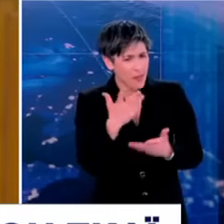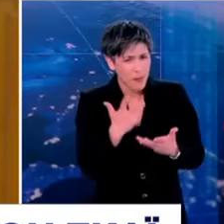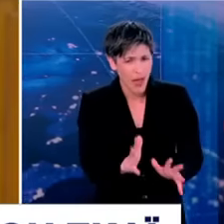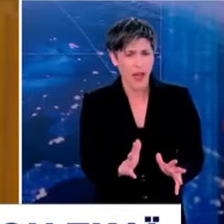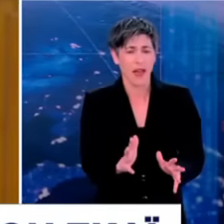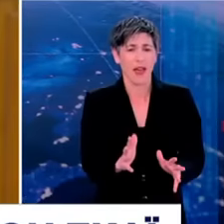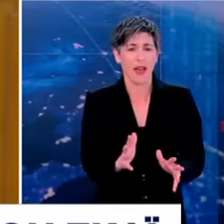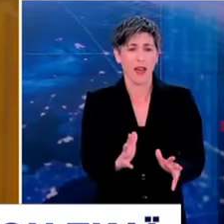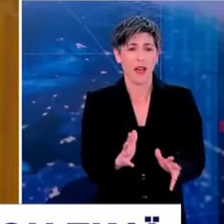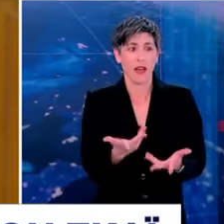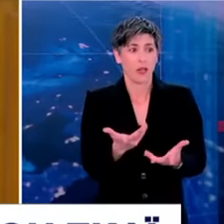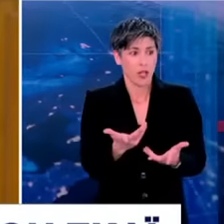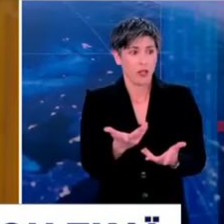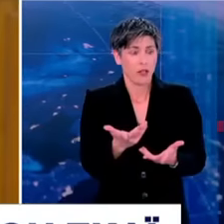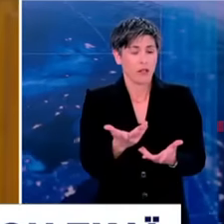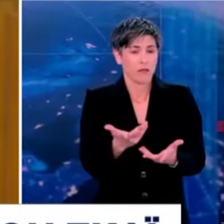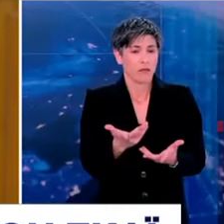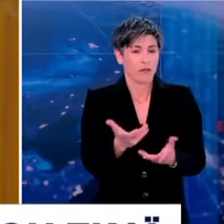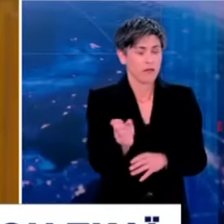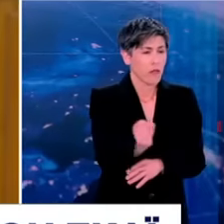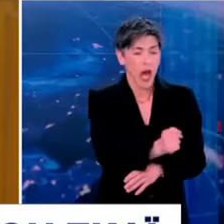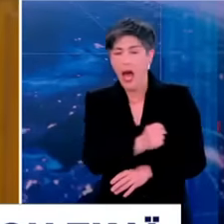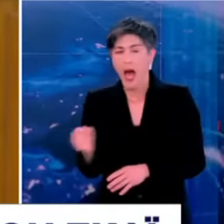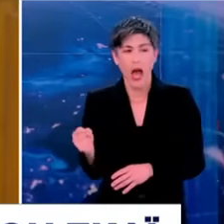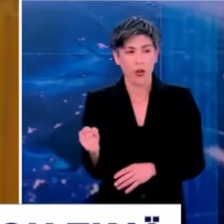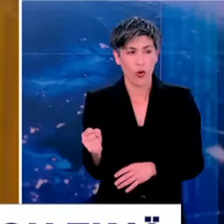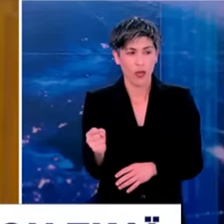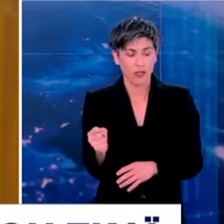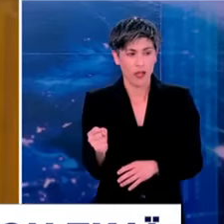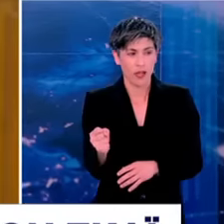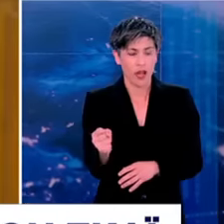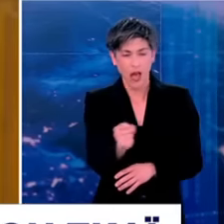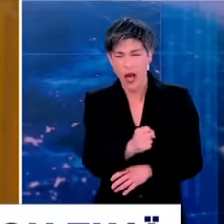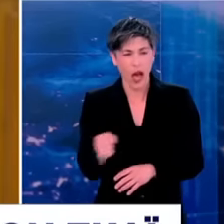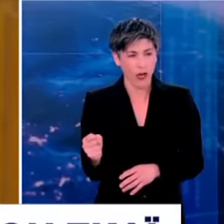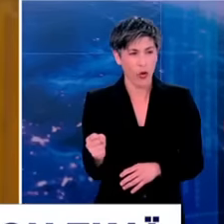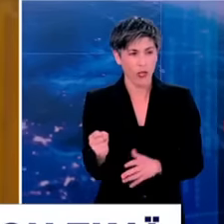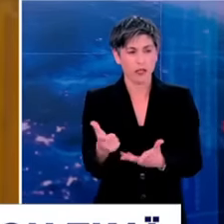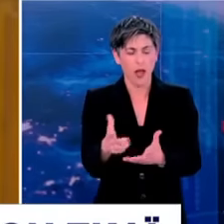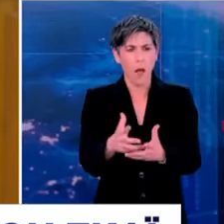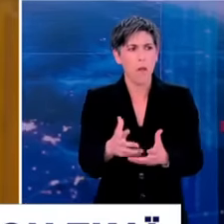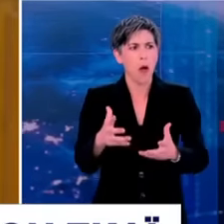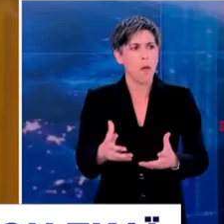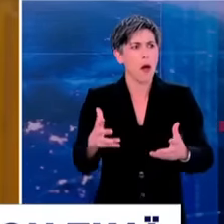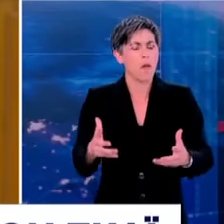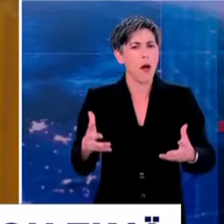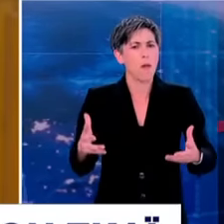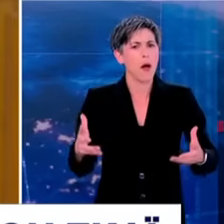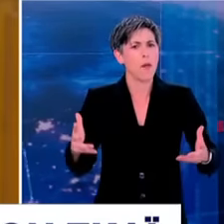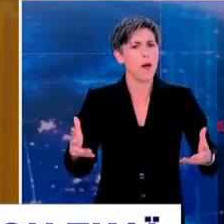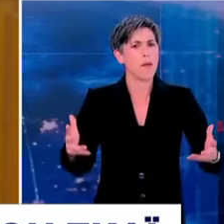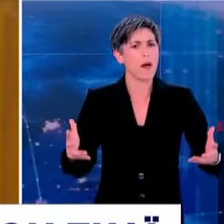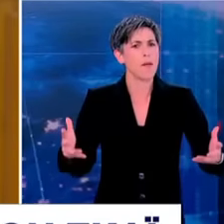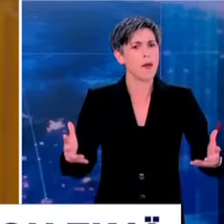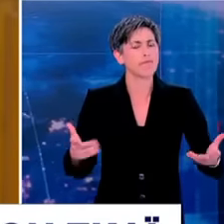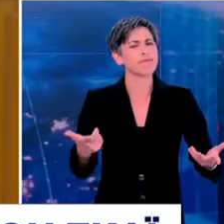ότι έχει αυξηθεί το ακροατήριο αυτών των κομμάτων που βρίσκονται δεξιά σας. Θέλω να σας ρωτήσω,